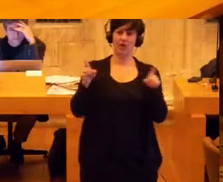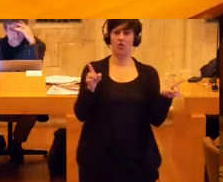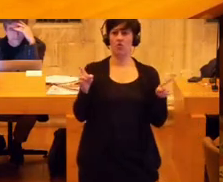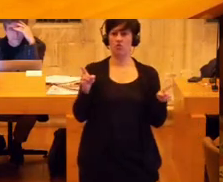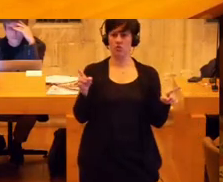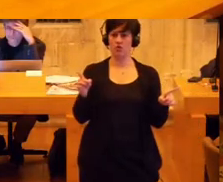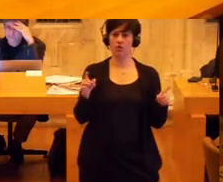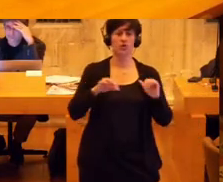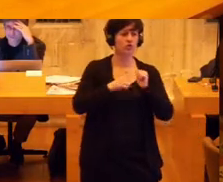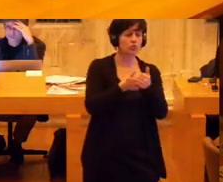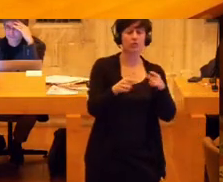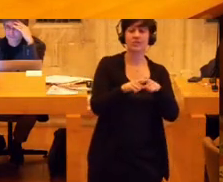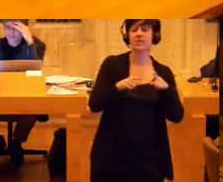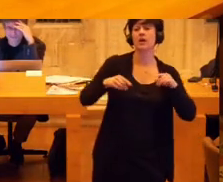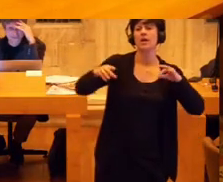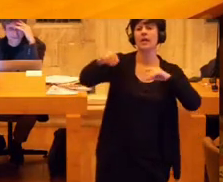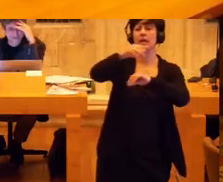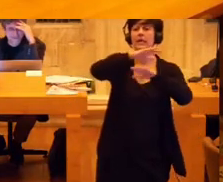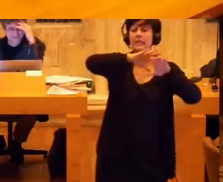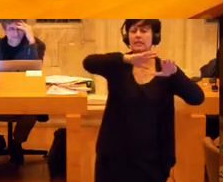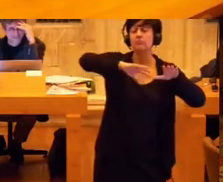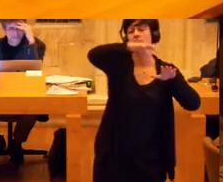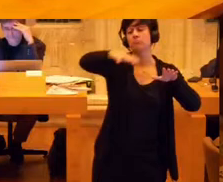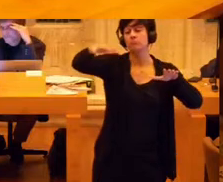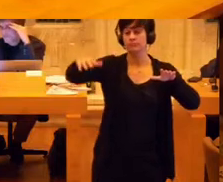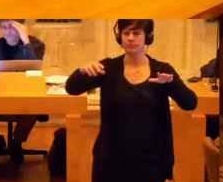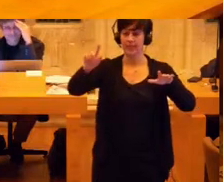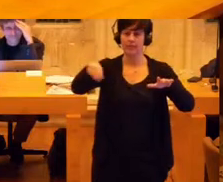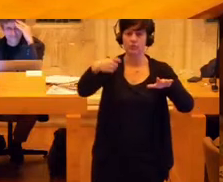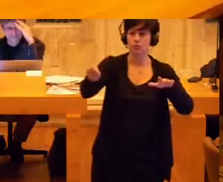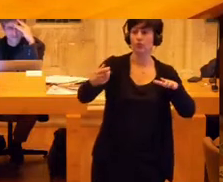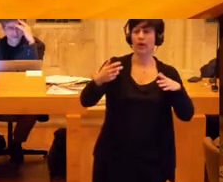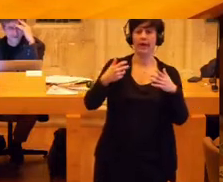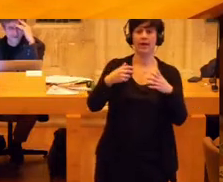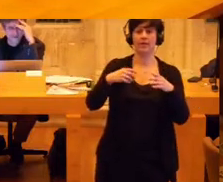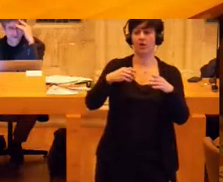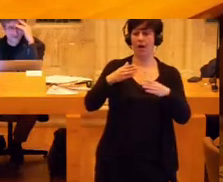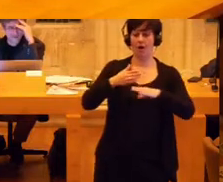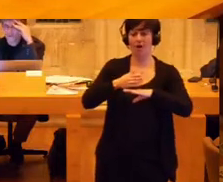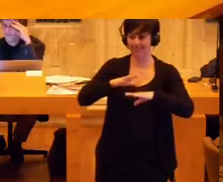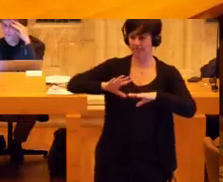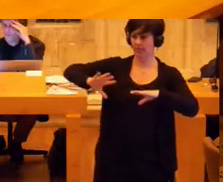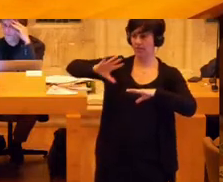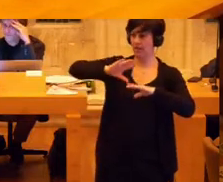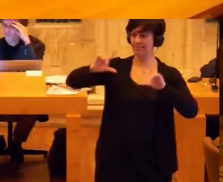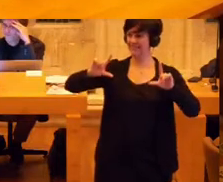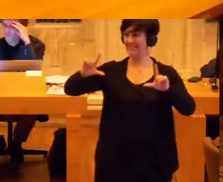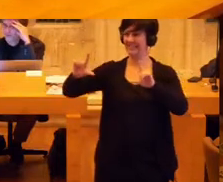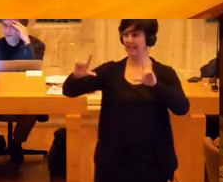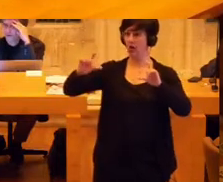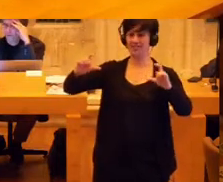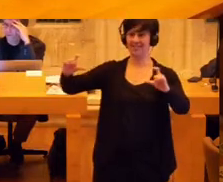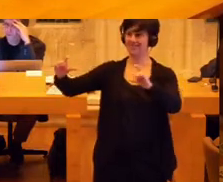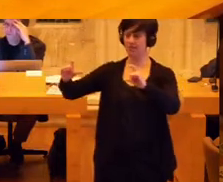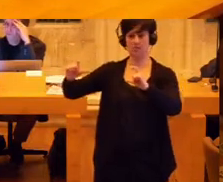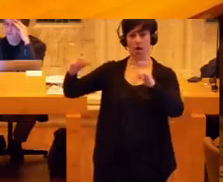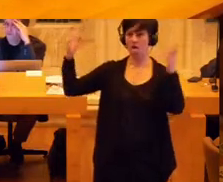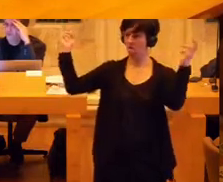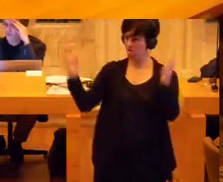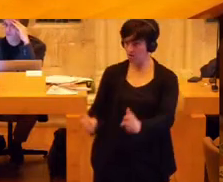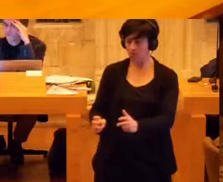abords des espaces naturels où on les interdira. Sur ces différents sujets, vous avez des plus, on vient sur davantage de restrictions par rapport à ce qui